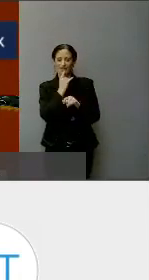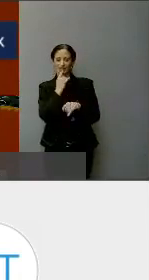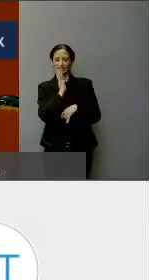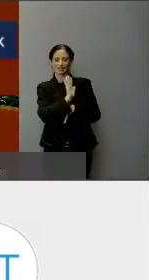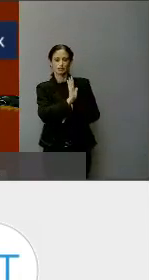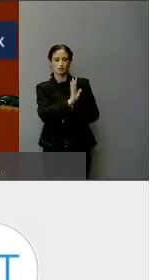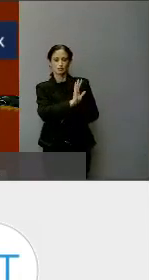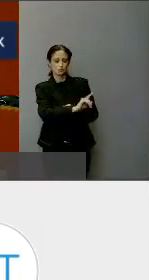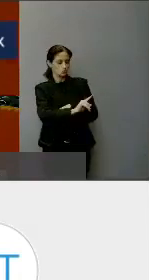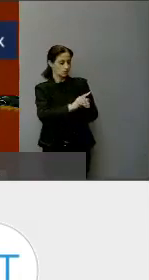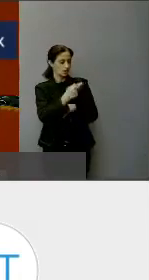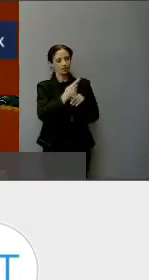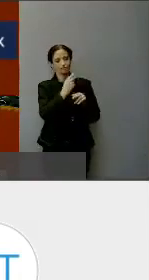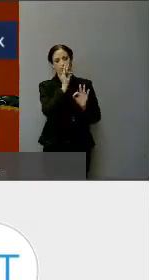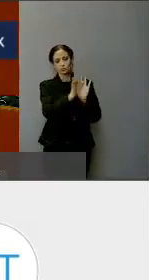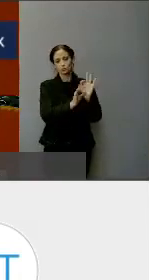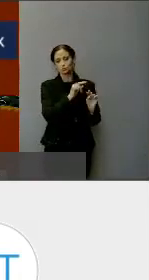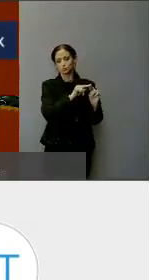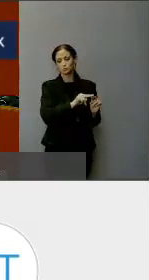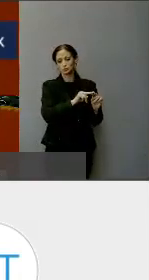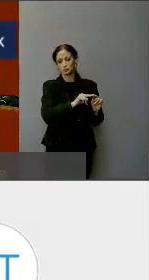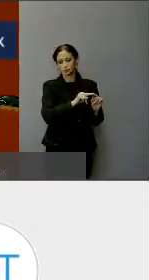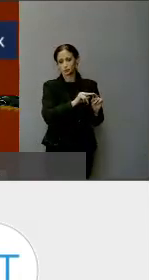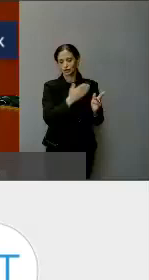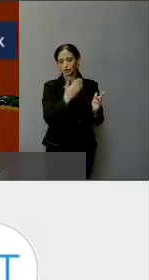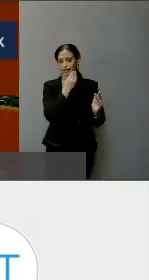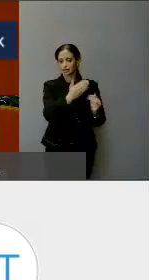da preservare quanto possibile